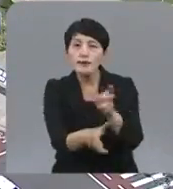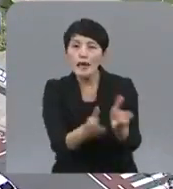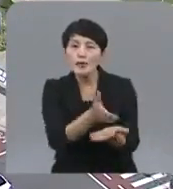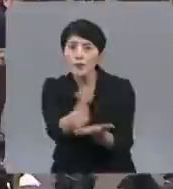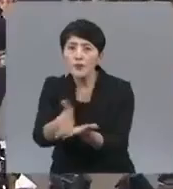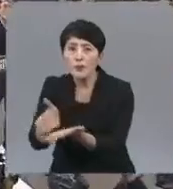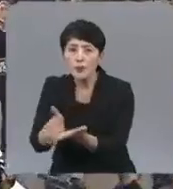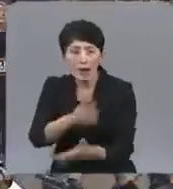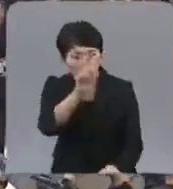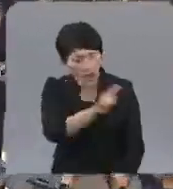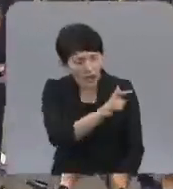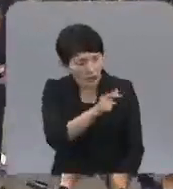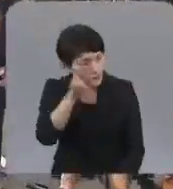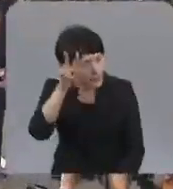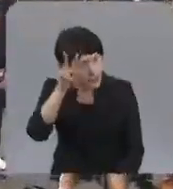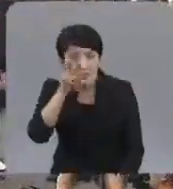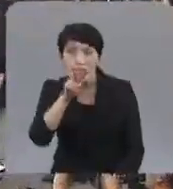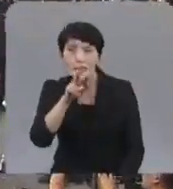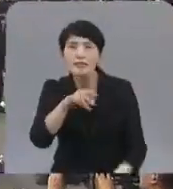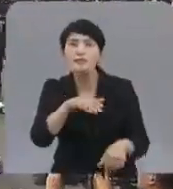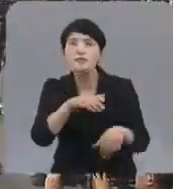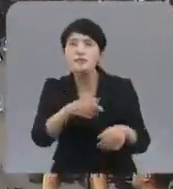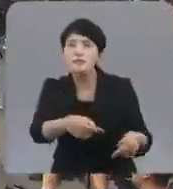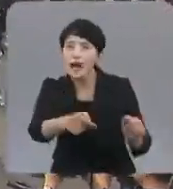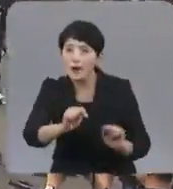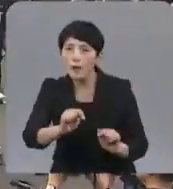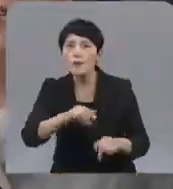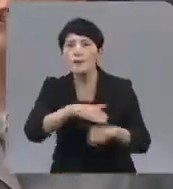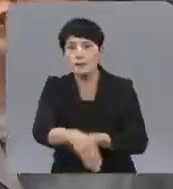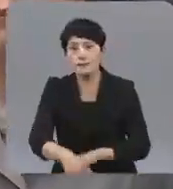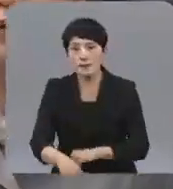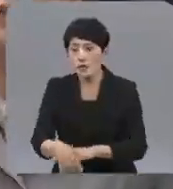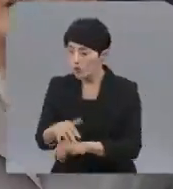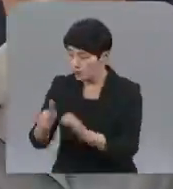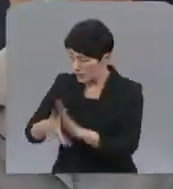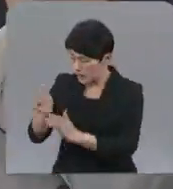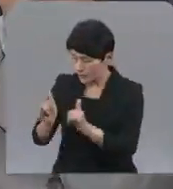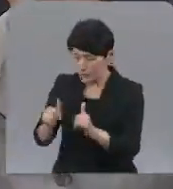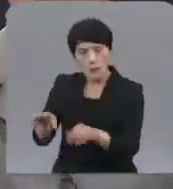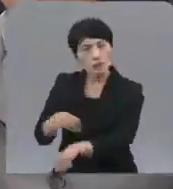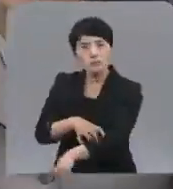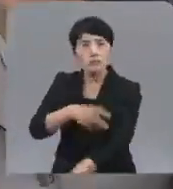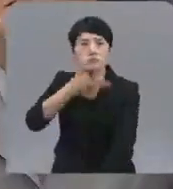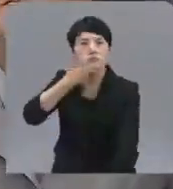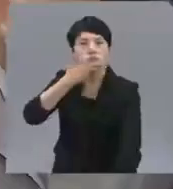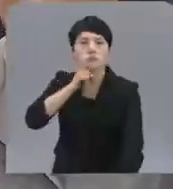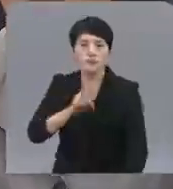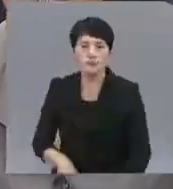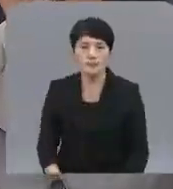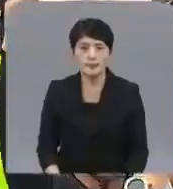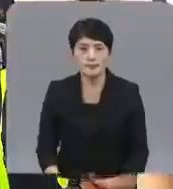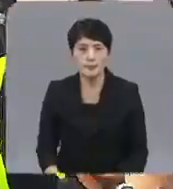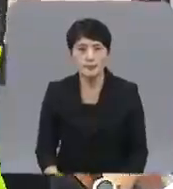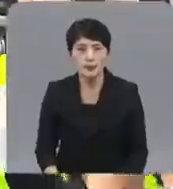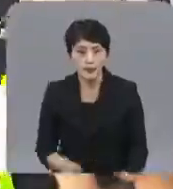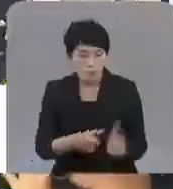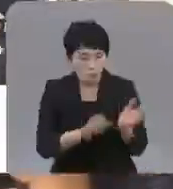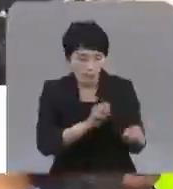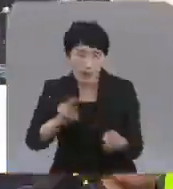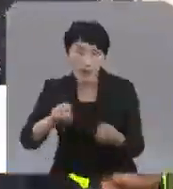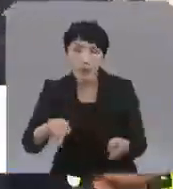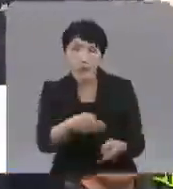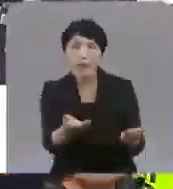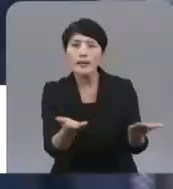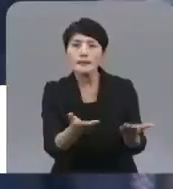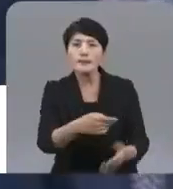давление на трудовые круги ухудшились условия жизни населения на весу угроза на демократией профсоюзы